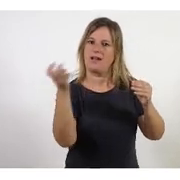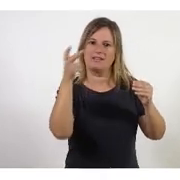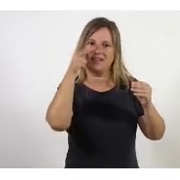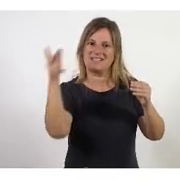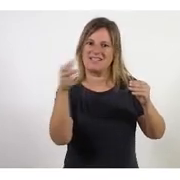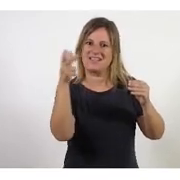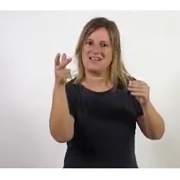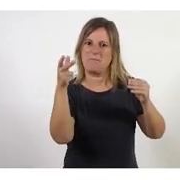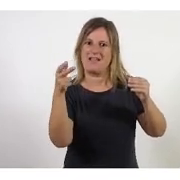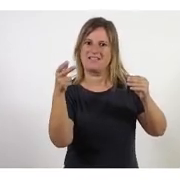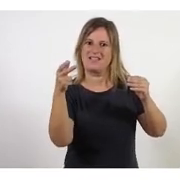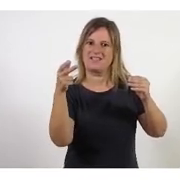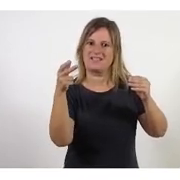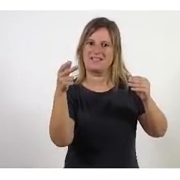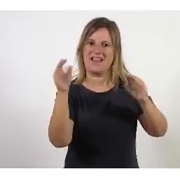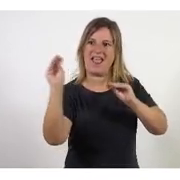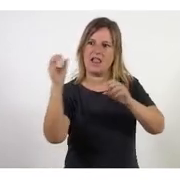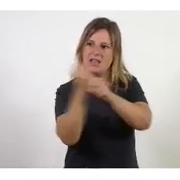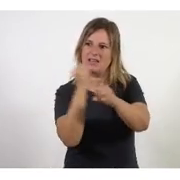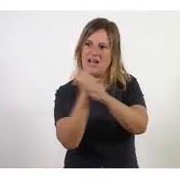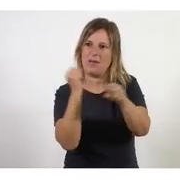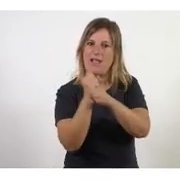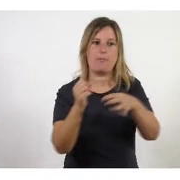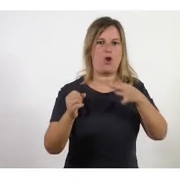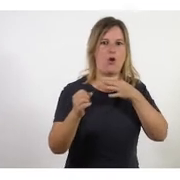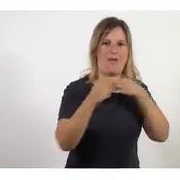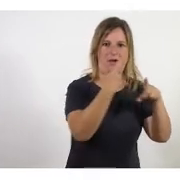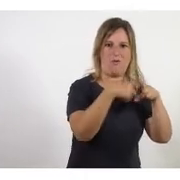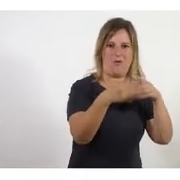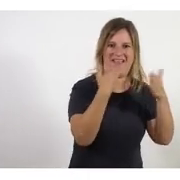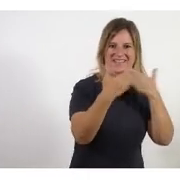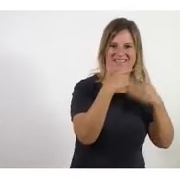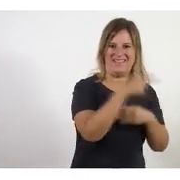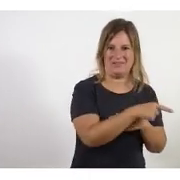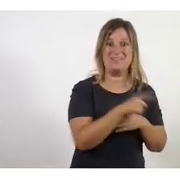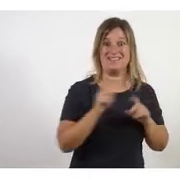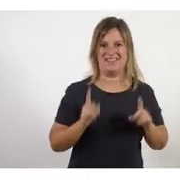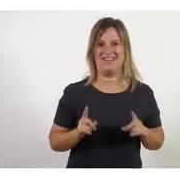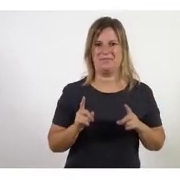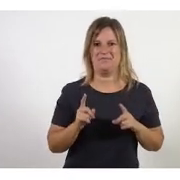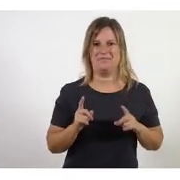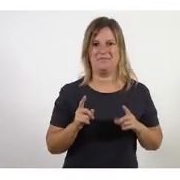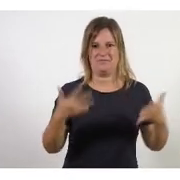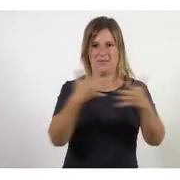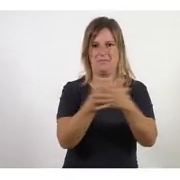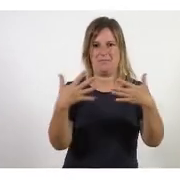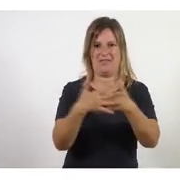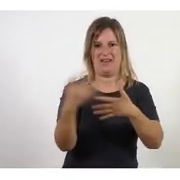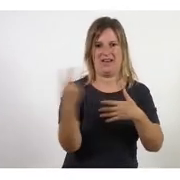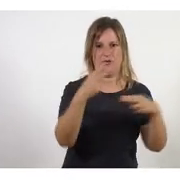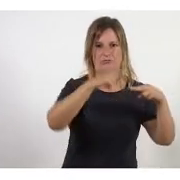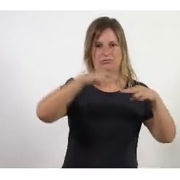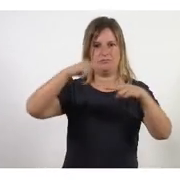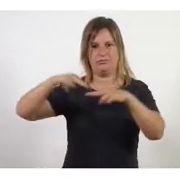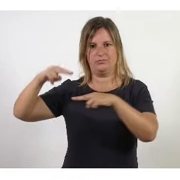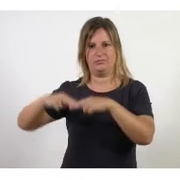fer-ho, col·loquem les imatges de recurs d'ell treballant o atenent, qualsevol cosa. Vale? En aquests